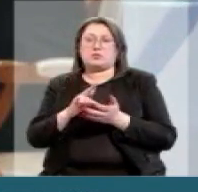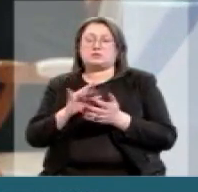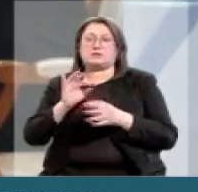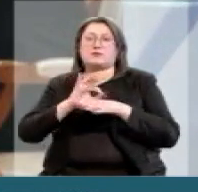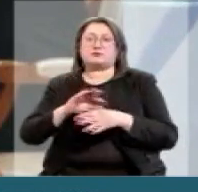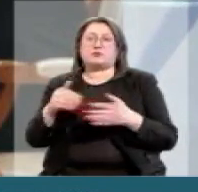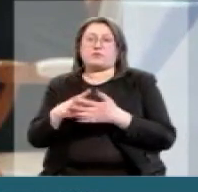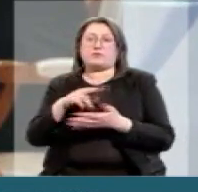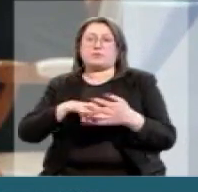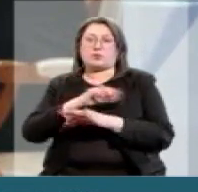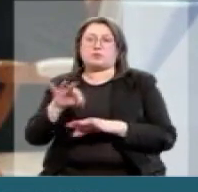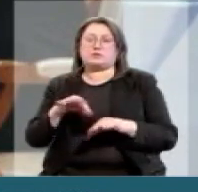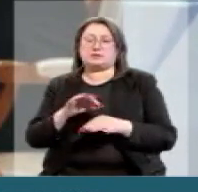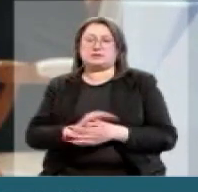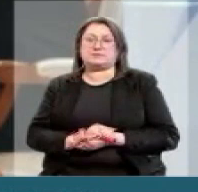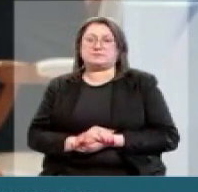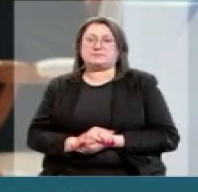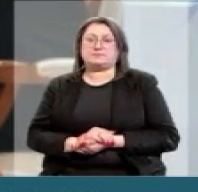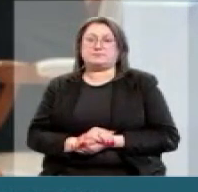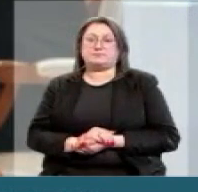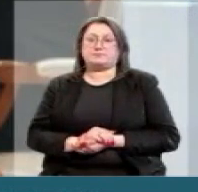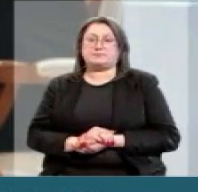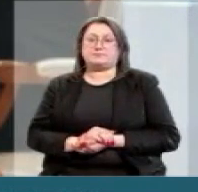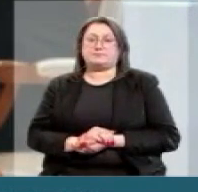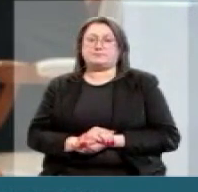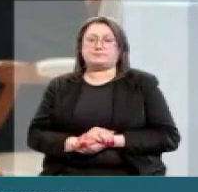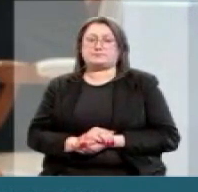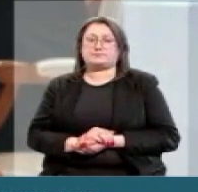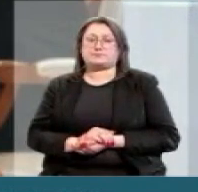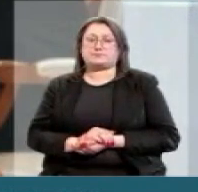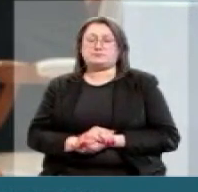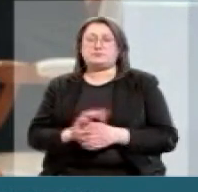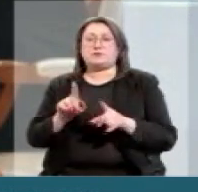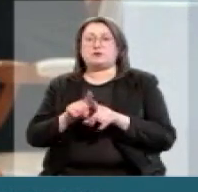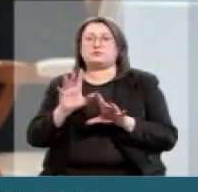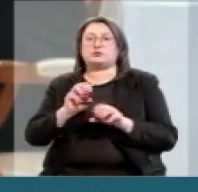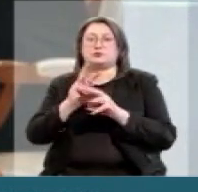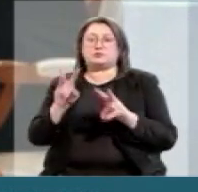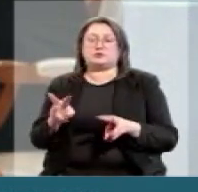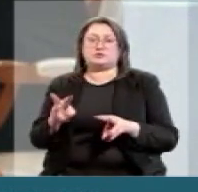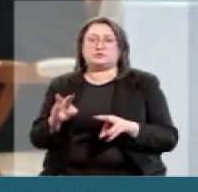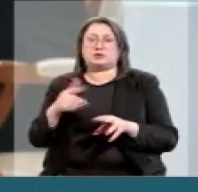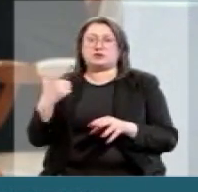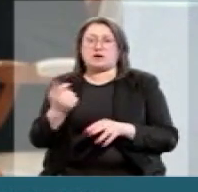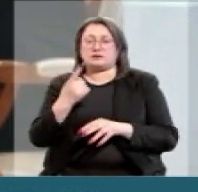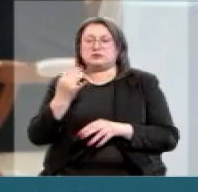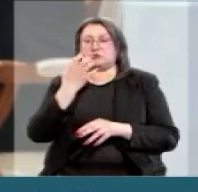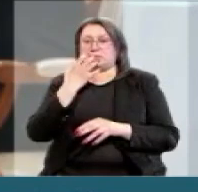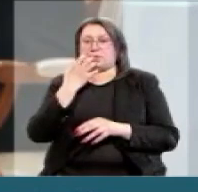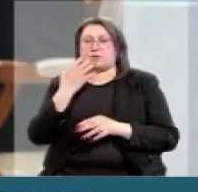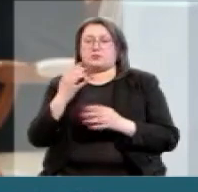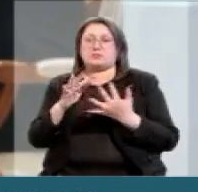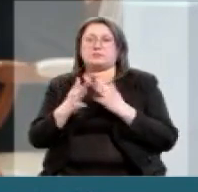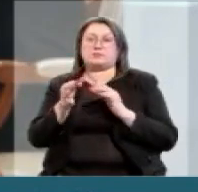жаңғыртуға қосымша қаражат бөлу көзделіп отырған айтты. Ал президент осы шаруалардың іске асуын және бюджеттің уақытылы